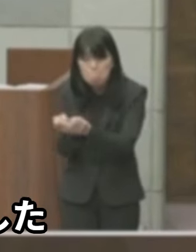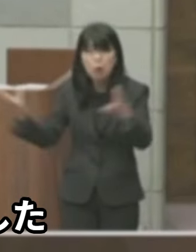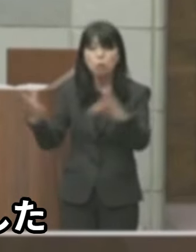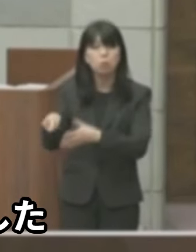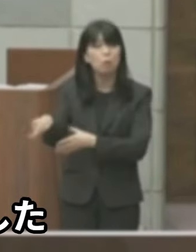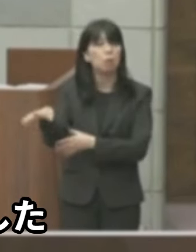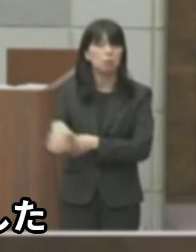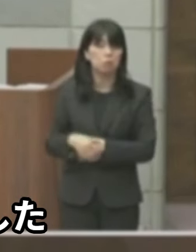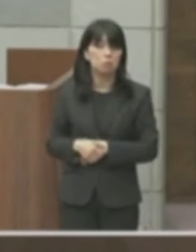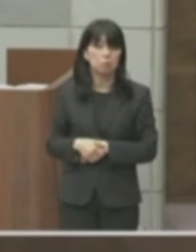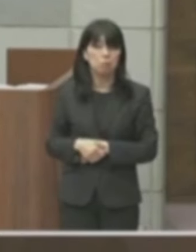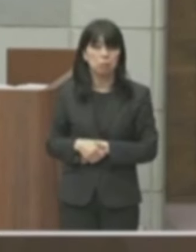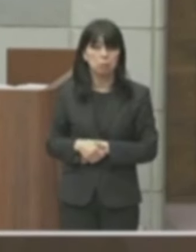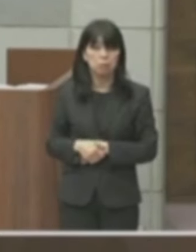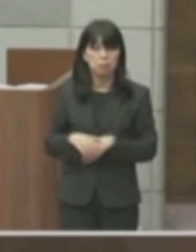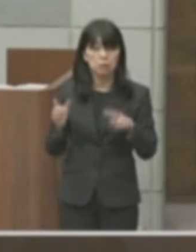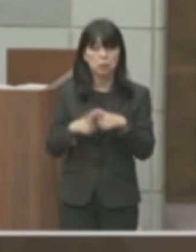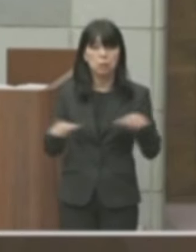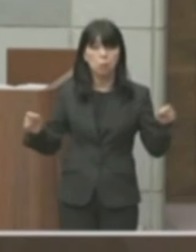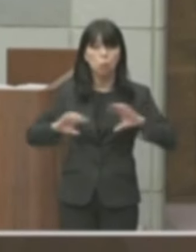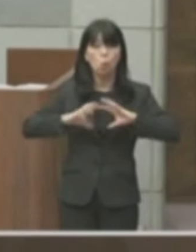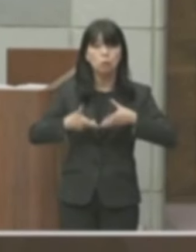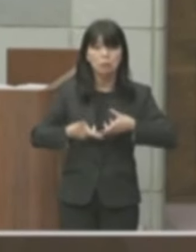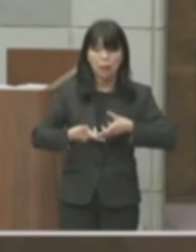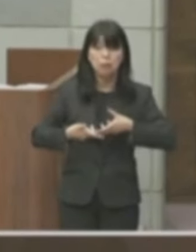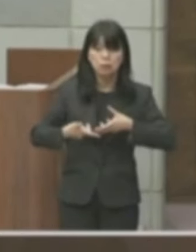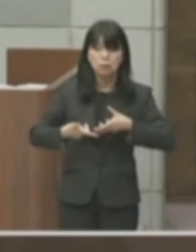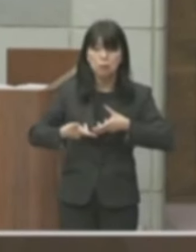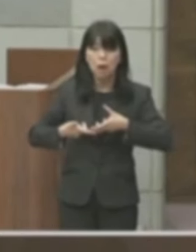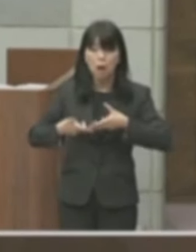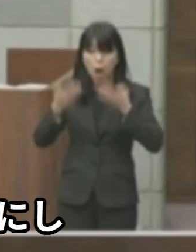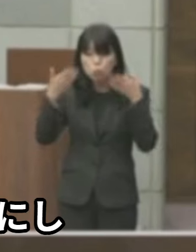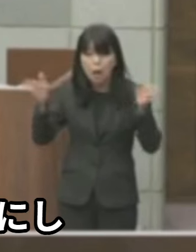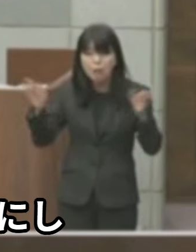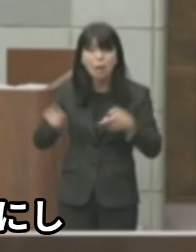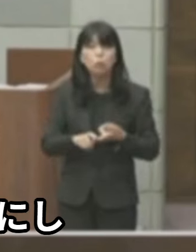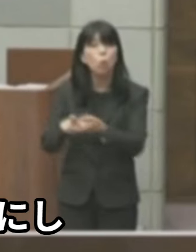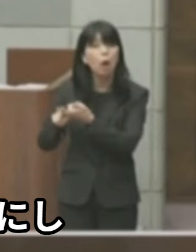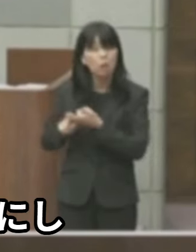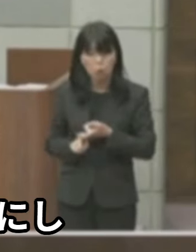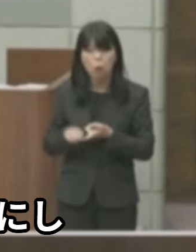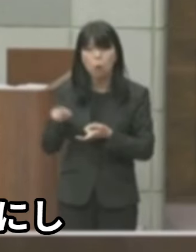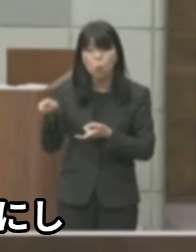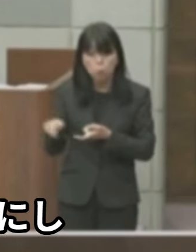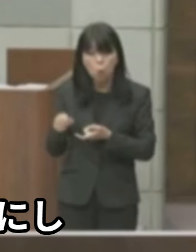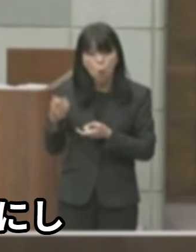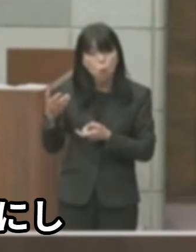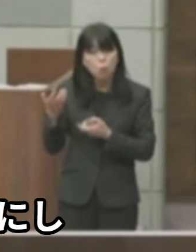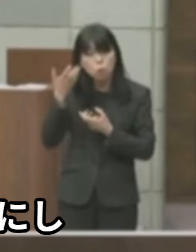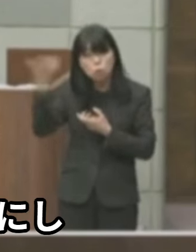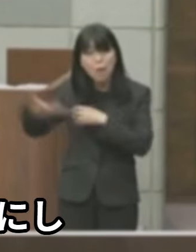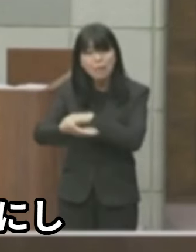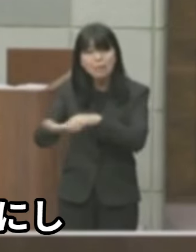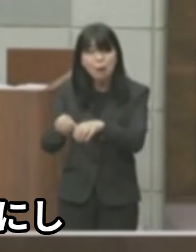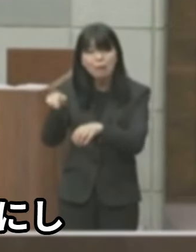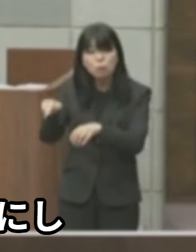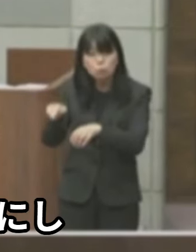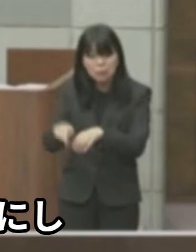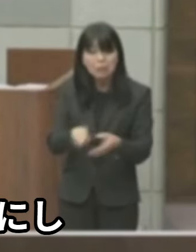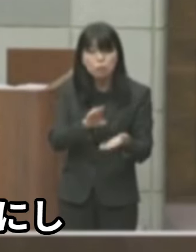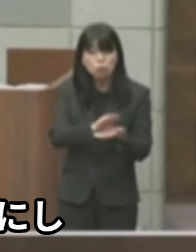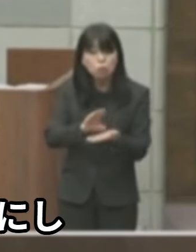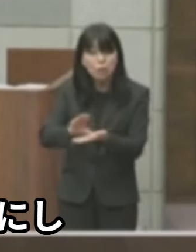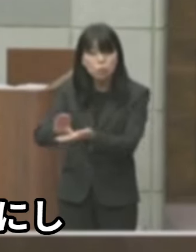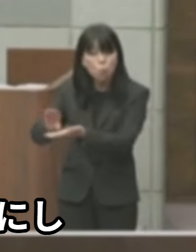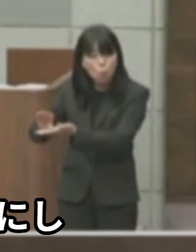事故が起きました。日本国際博覧会協会は、この夢洲一区に駐車場を